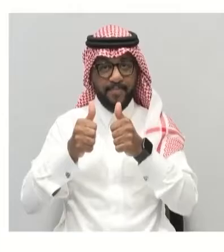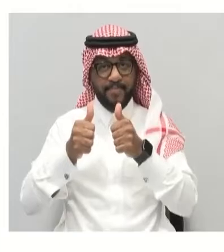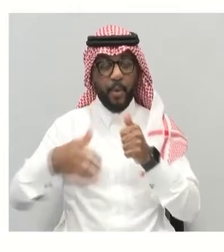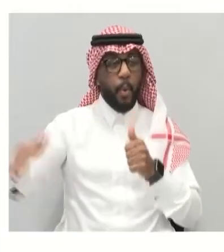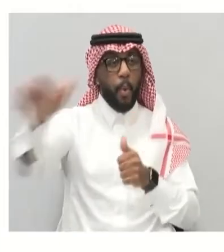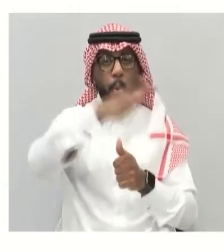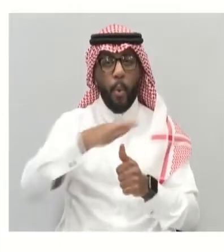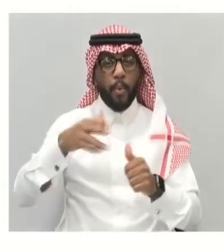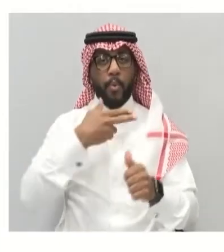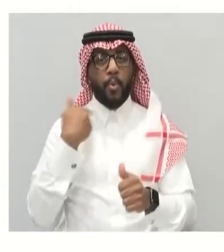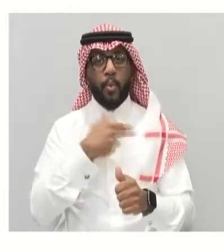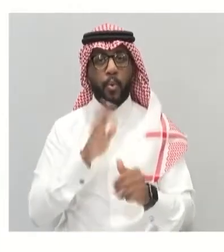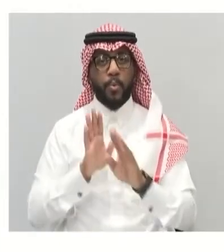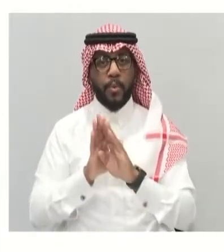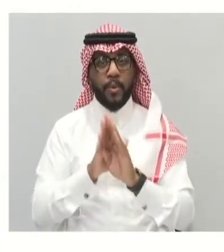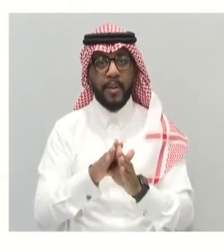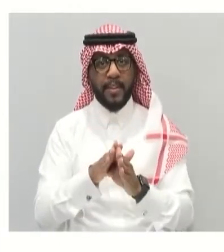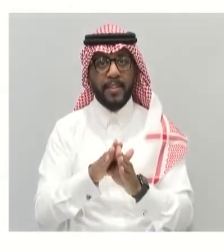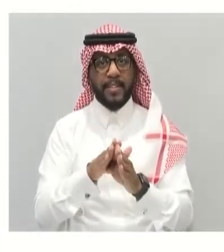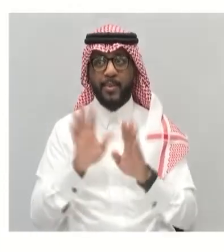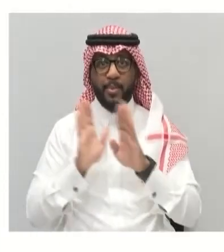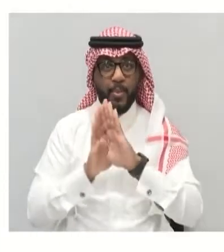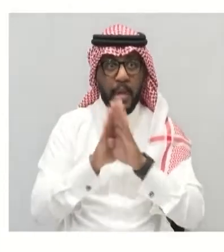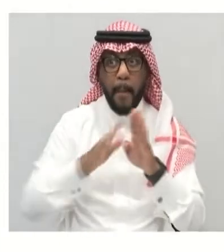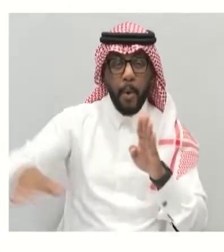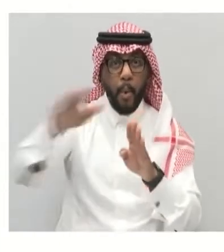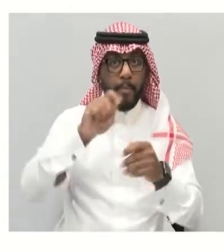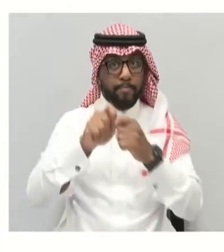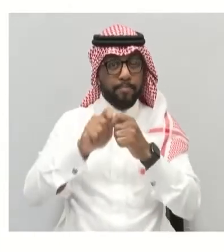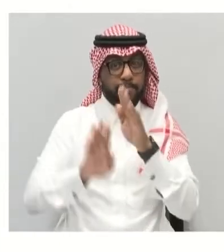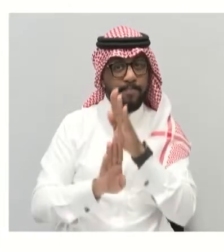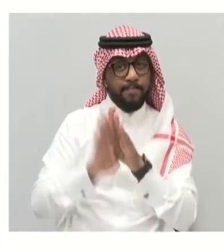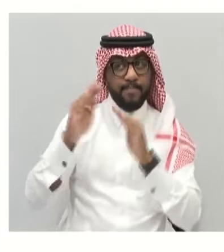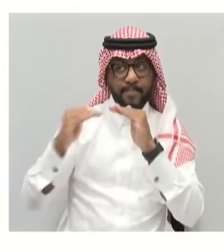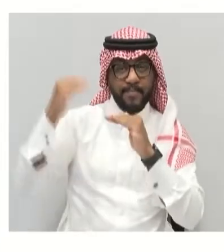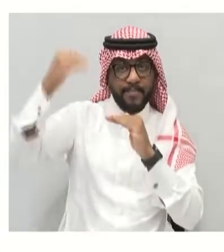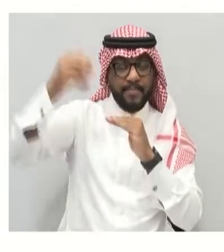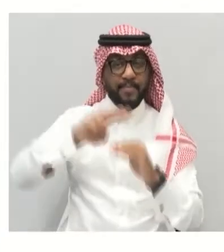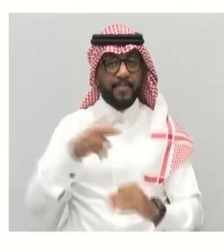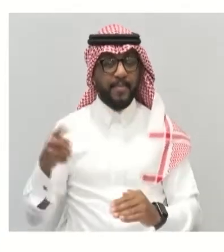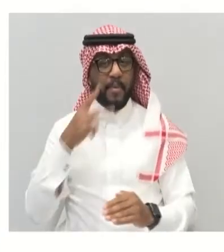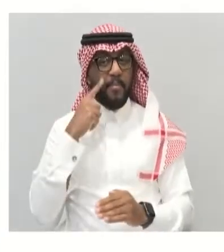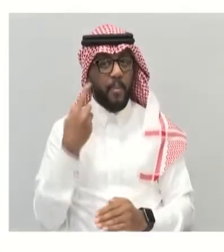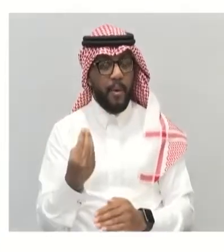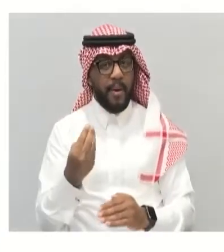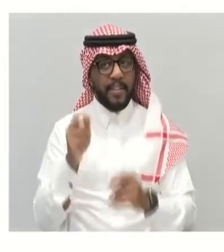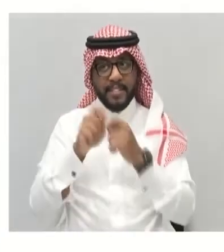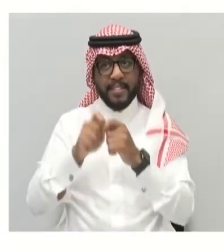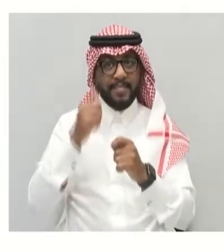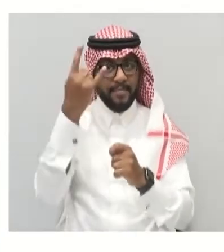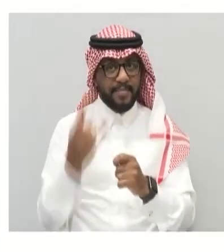قاده الوطن كيف يقفون مشجعين على تقدم الصناعه في مجالاتها كافه